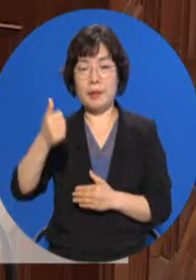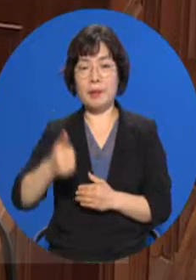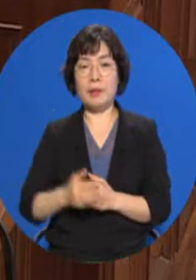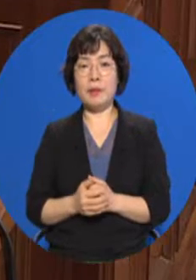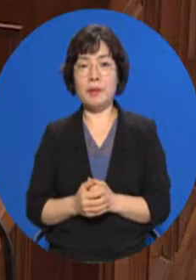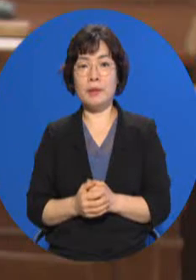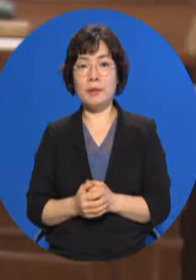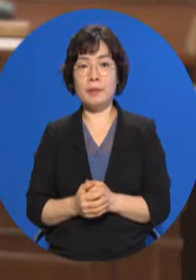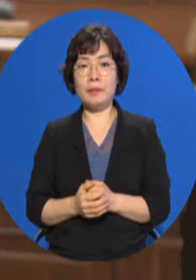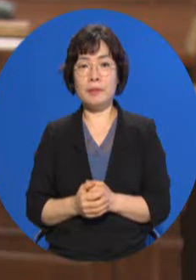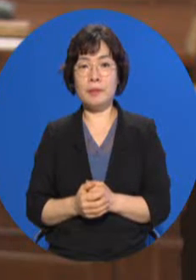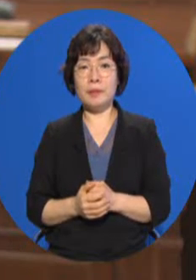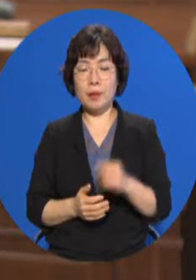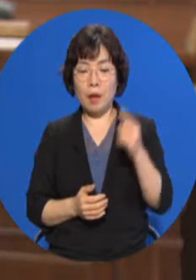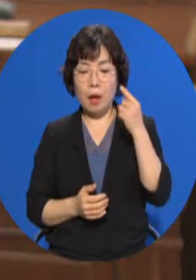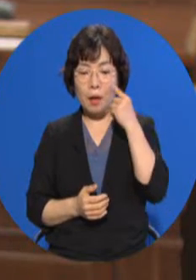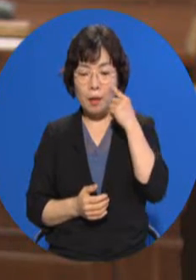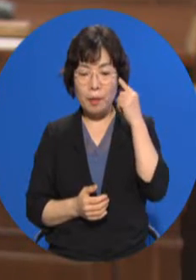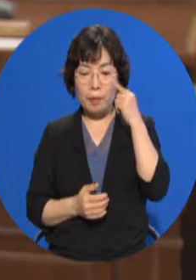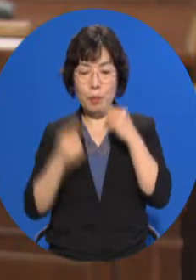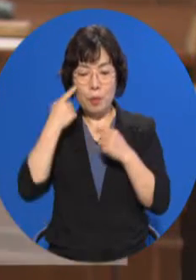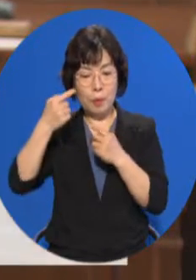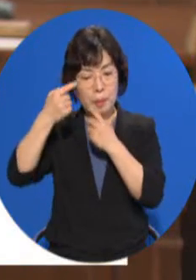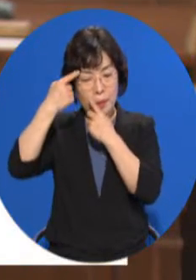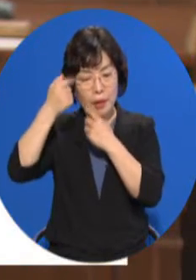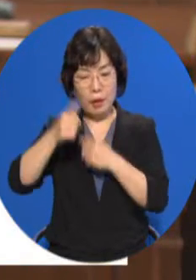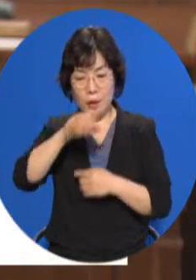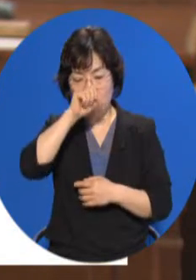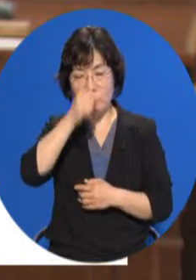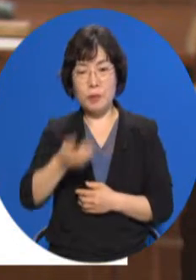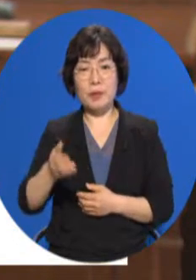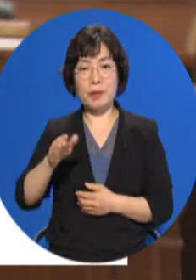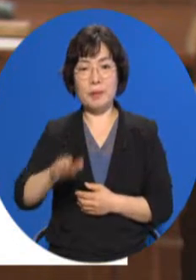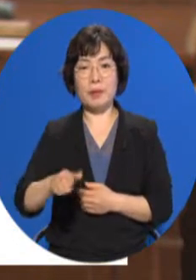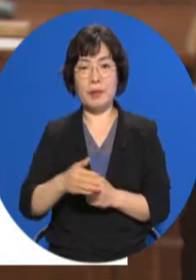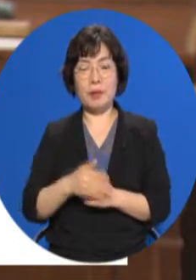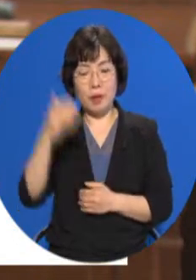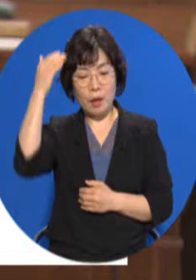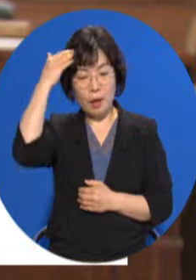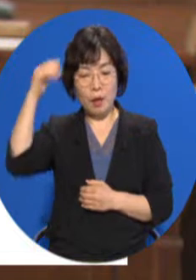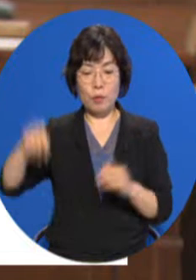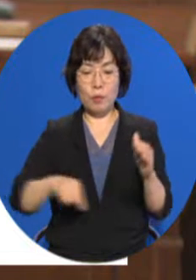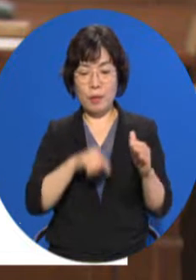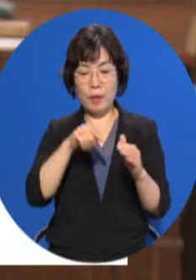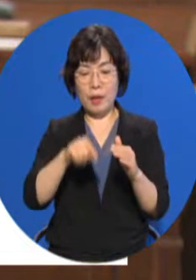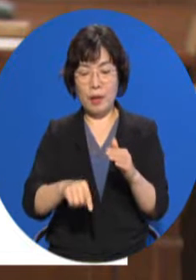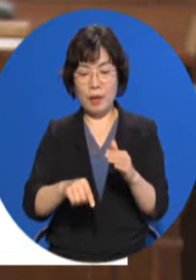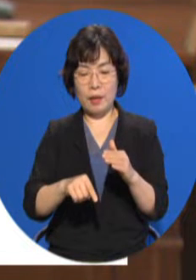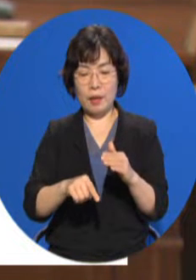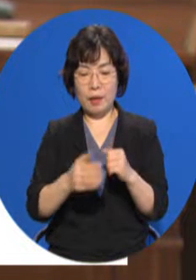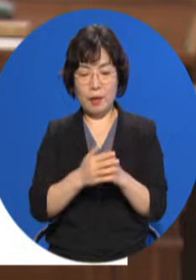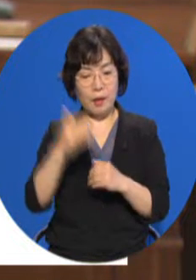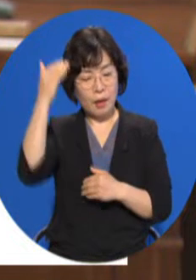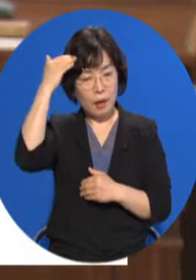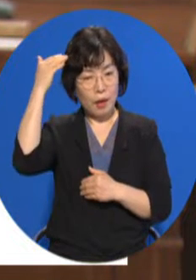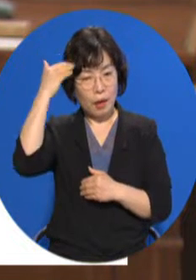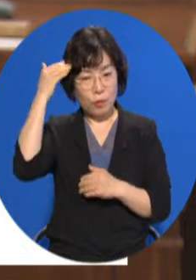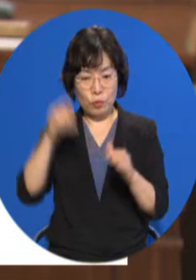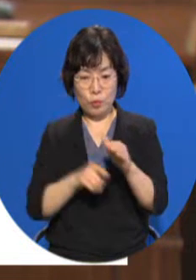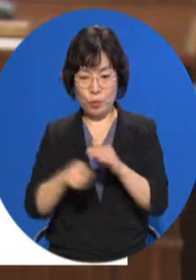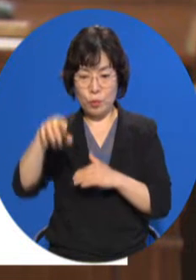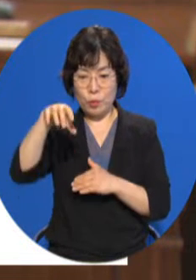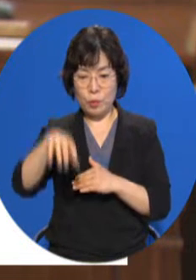때문입니다 백문이 불여일견 을 보고 오는 것도 느 중 하나 그러나 우리가 의원들이 우리 안에서 또